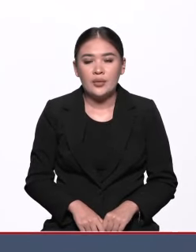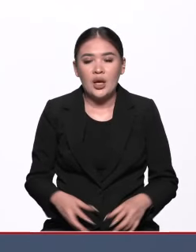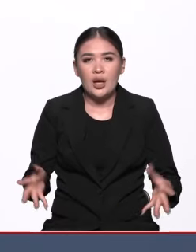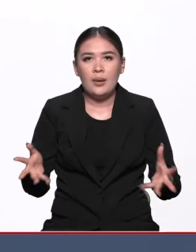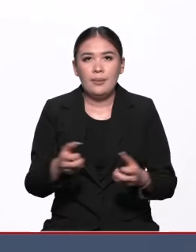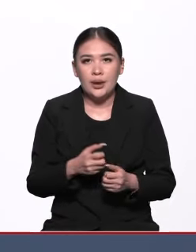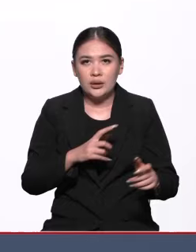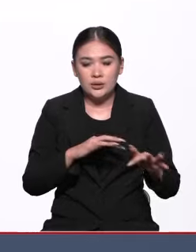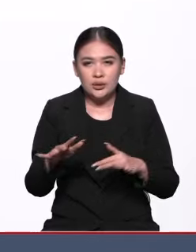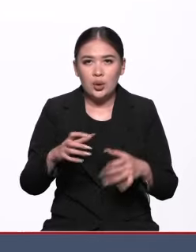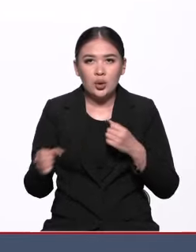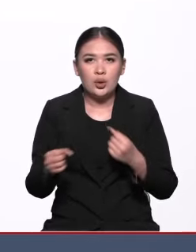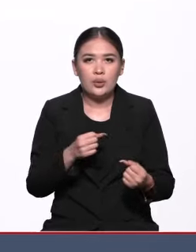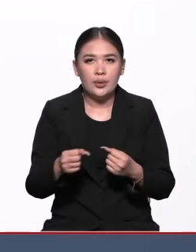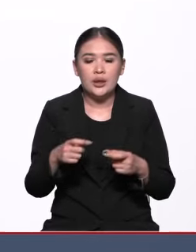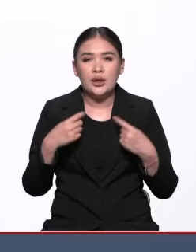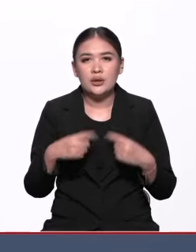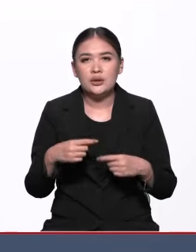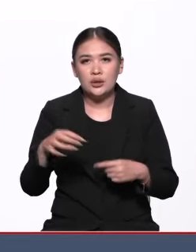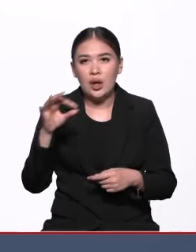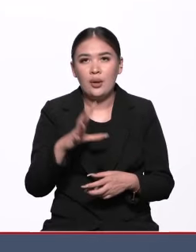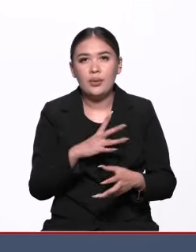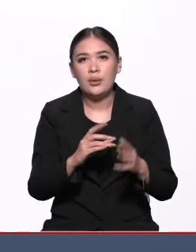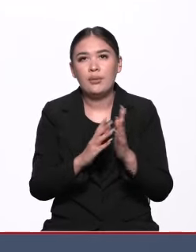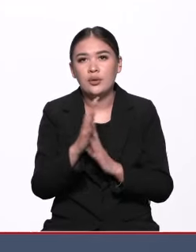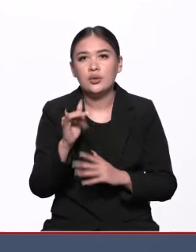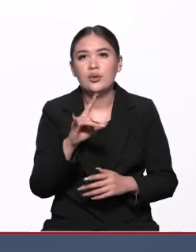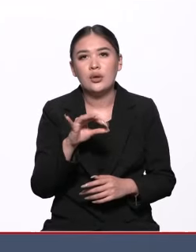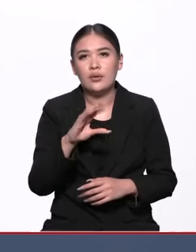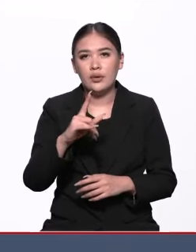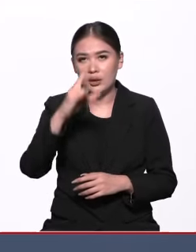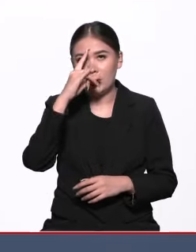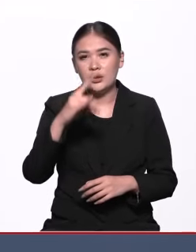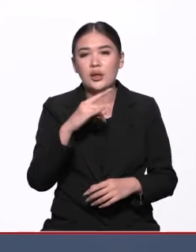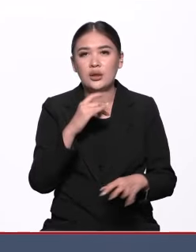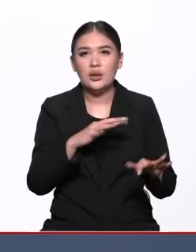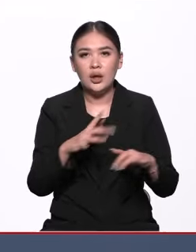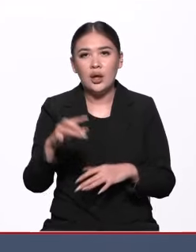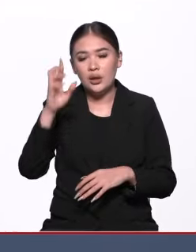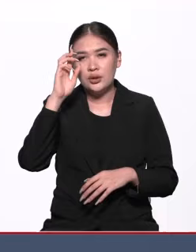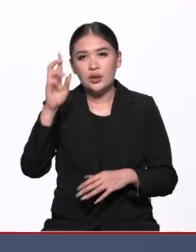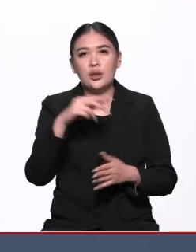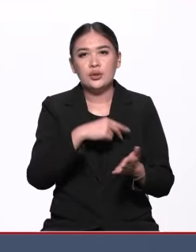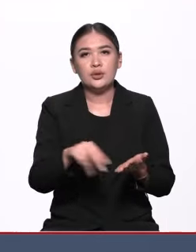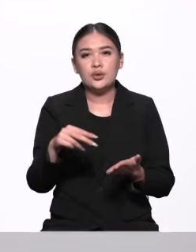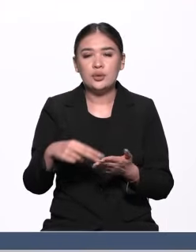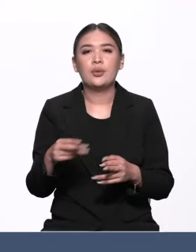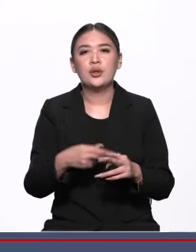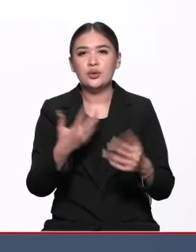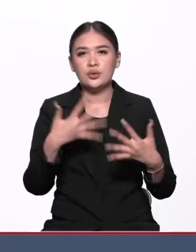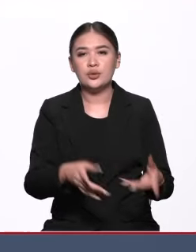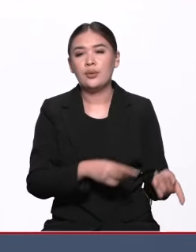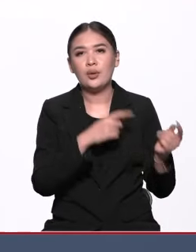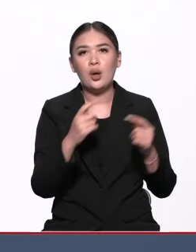Принятые меры способствуют укреплению отечественного производства и повышению уровня казахстанского содержания в государственных закупках. Они уже привели